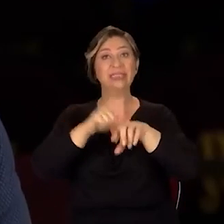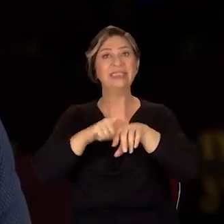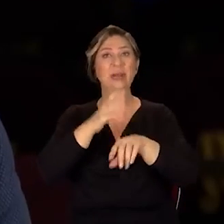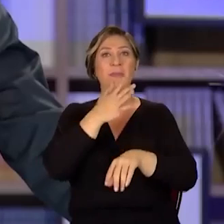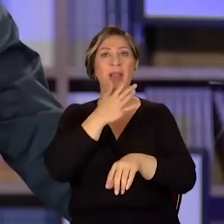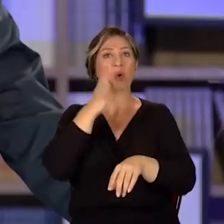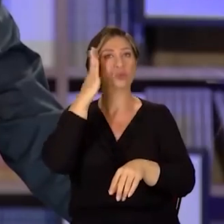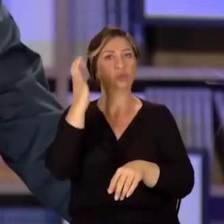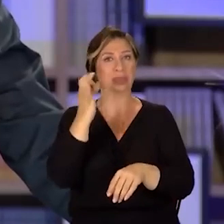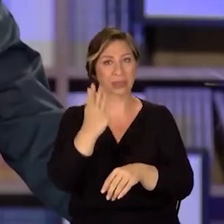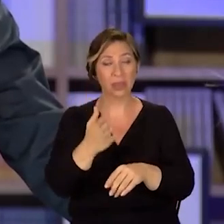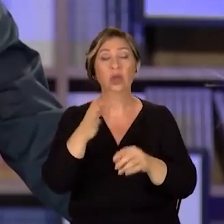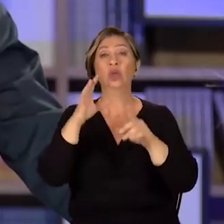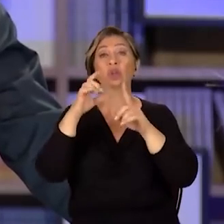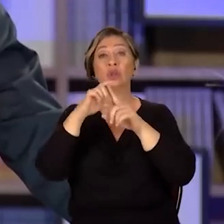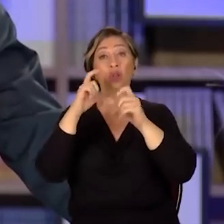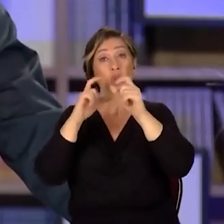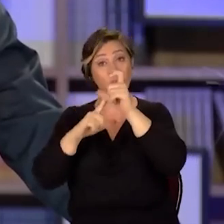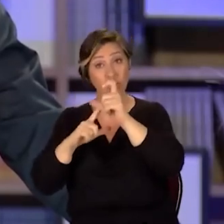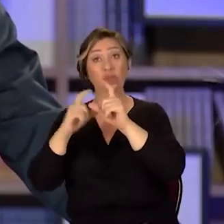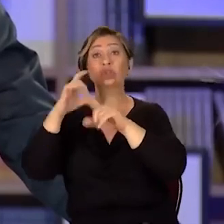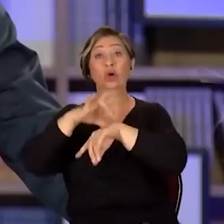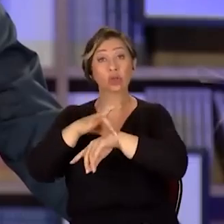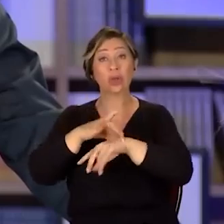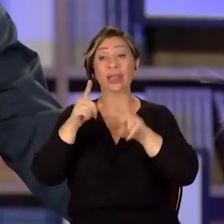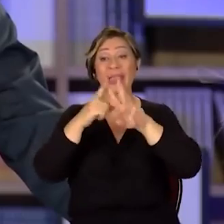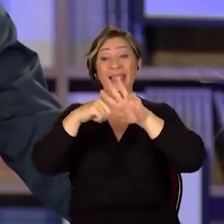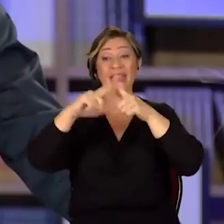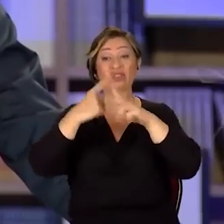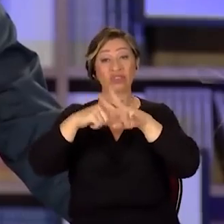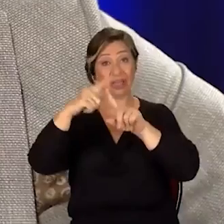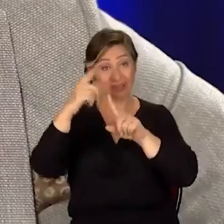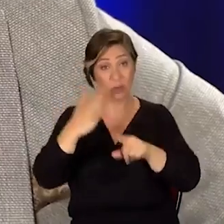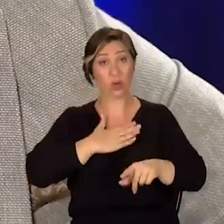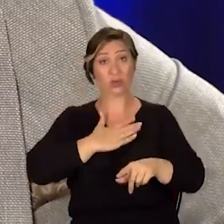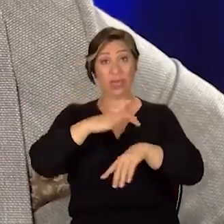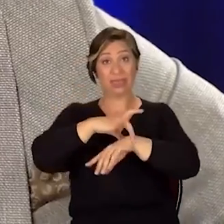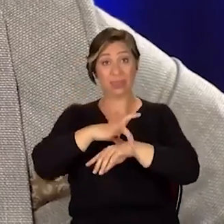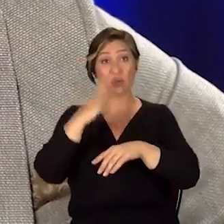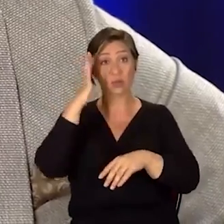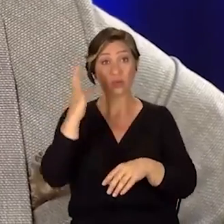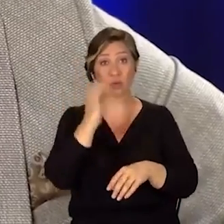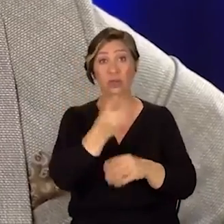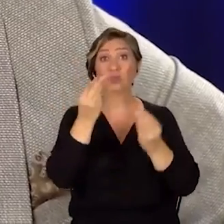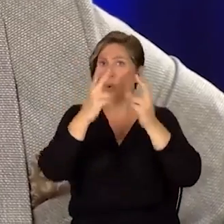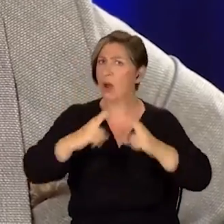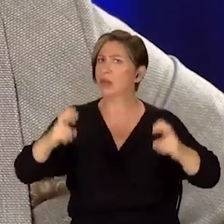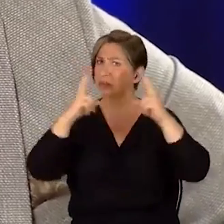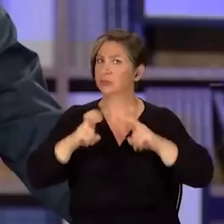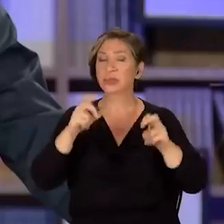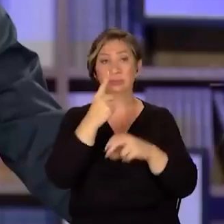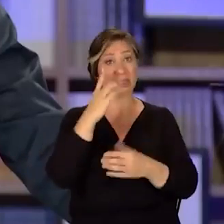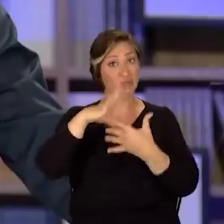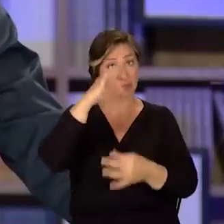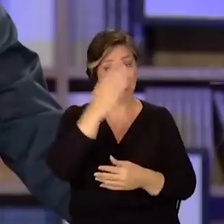uzmanı. Doçent doktor Nejat Altıntaş, göğüs hastalıkları uzmanı ve bu konuyu çok araştırmış bir